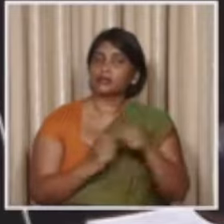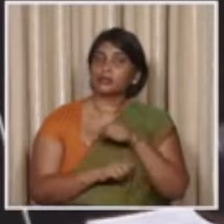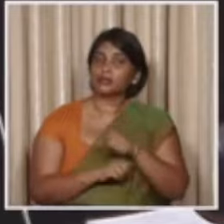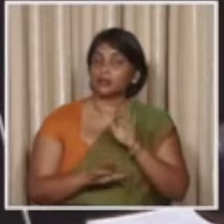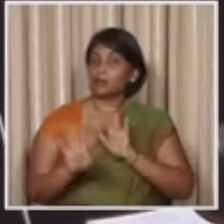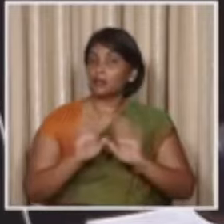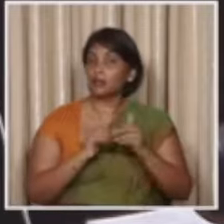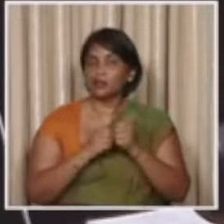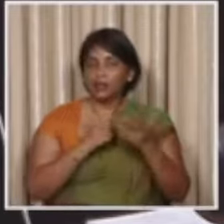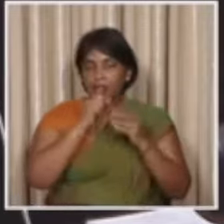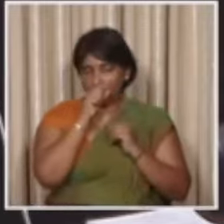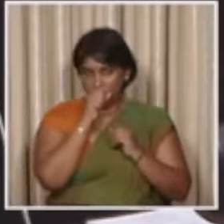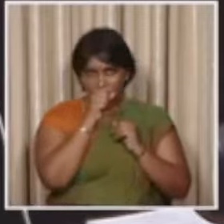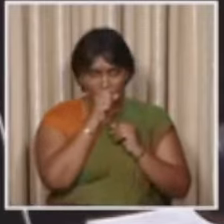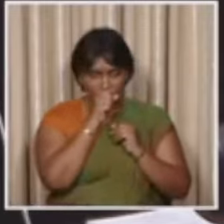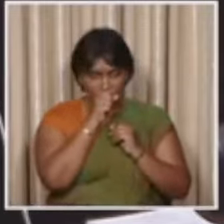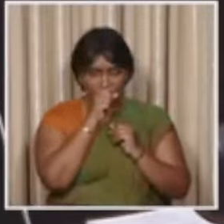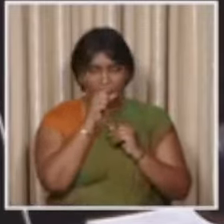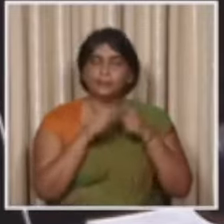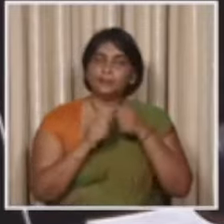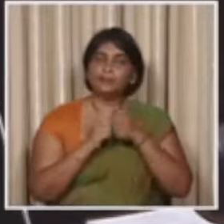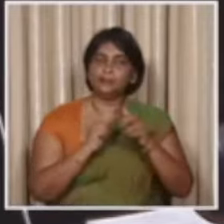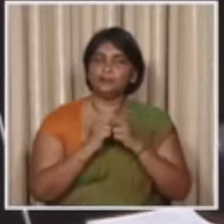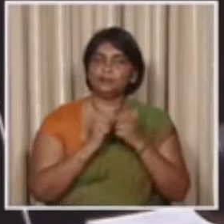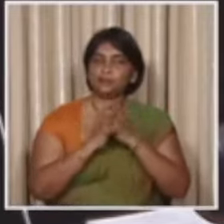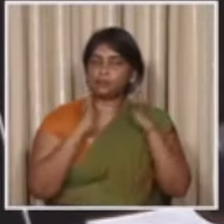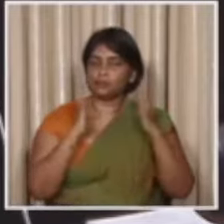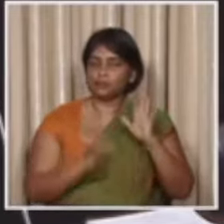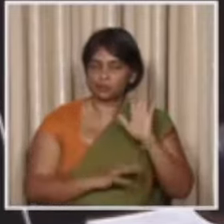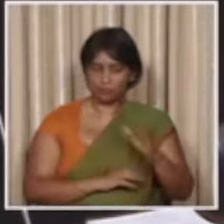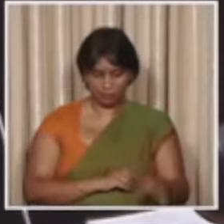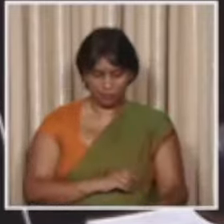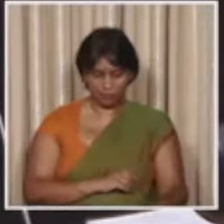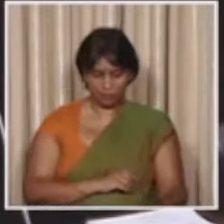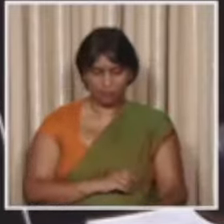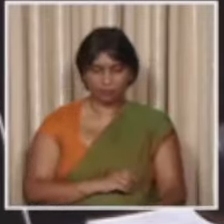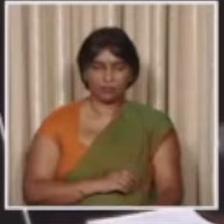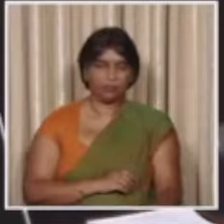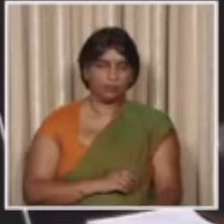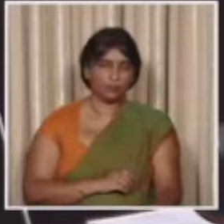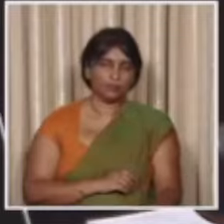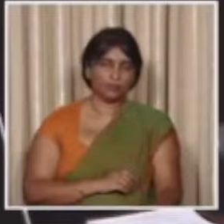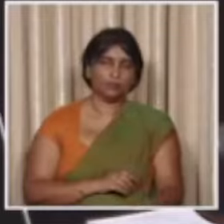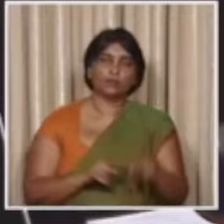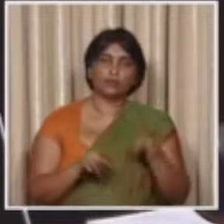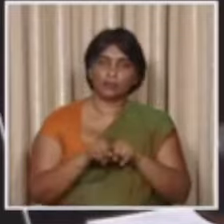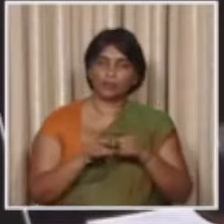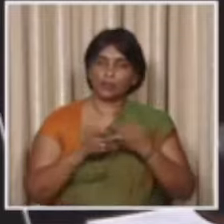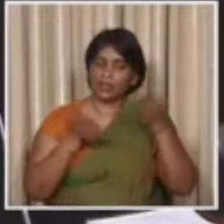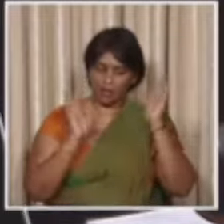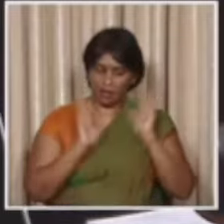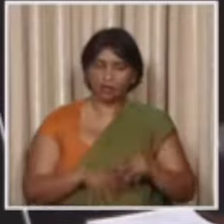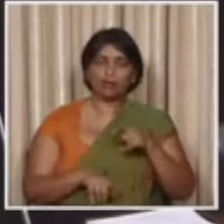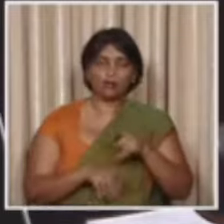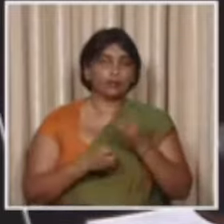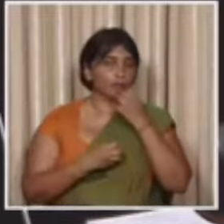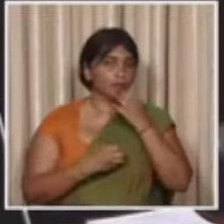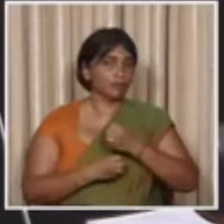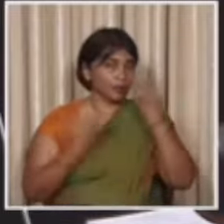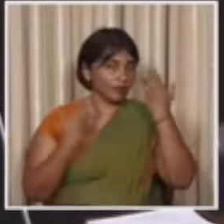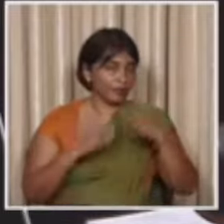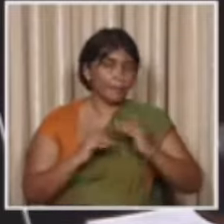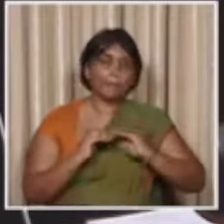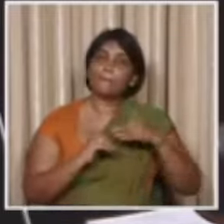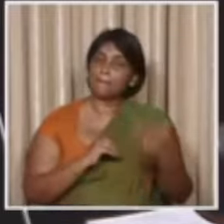මෙහෙයුම් කළේ නැත්තේ කියන ගැටලුව බොහොම බරපතල විදිහට තියෙනවා. ඒ වගේම අවසානයේ මේ විනාශය සිද්ධ වුණාට